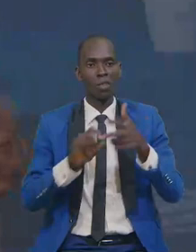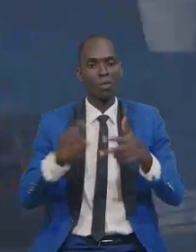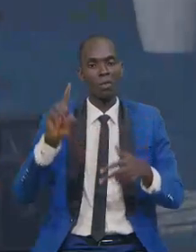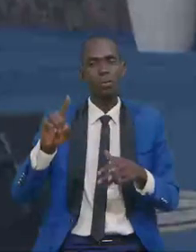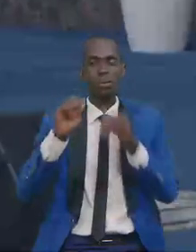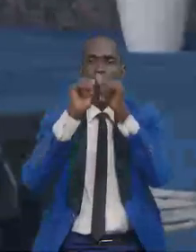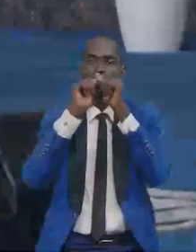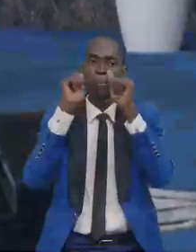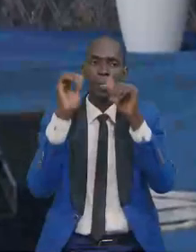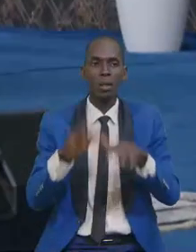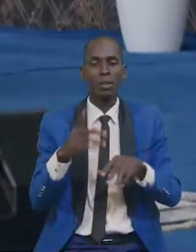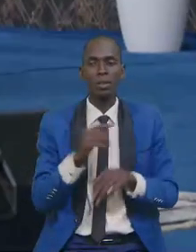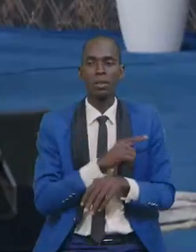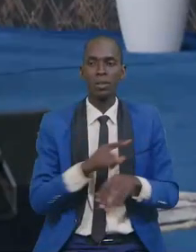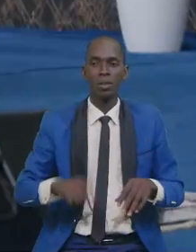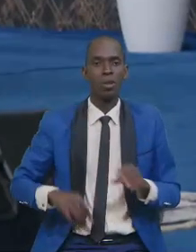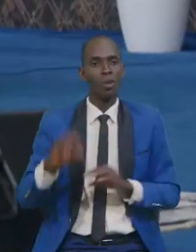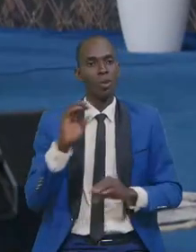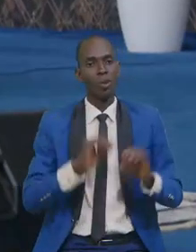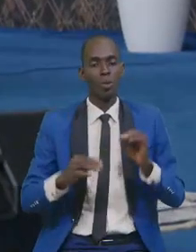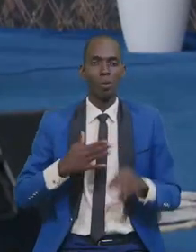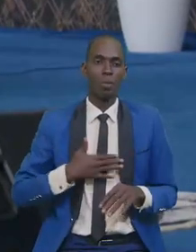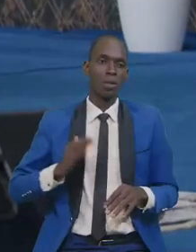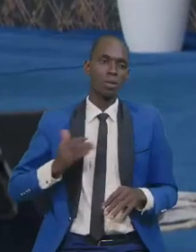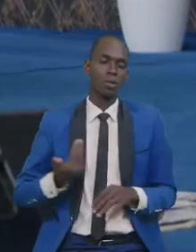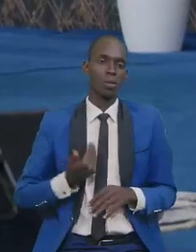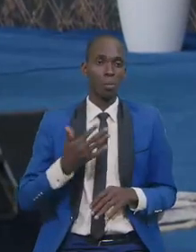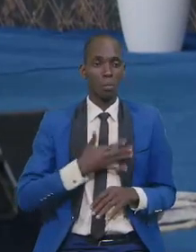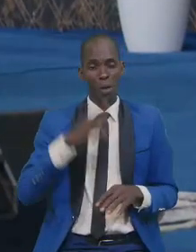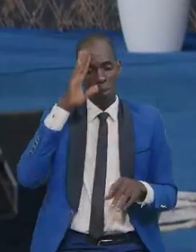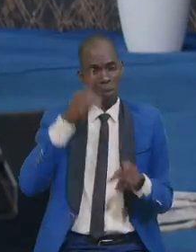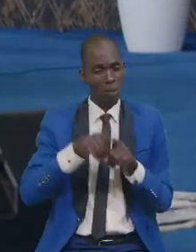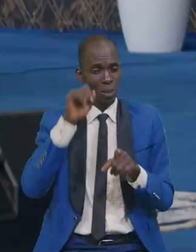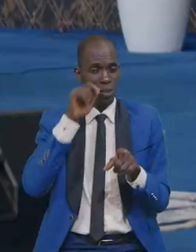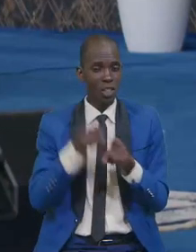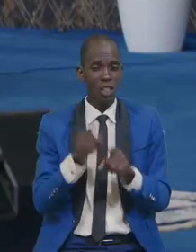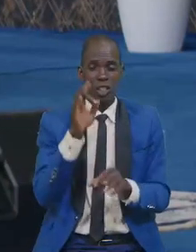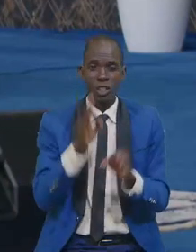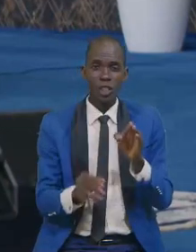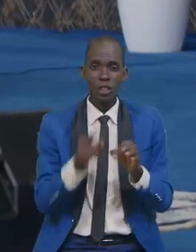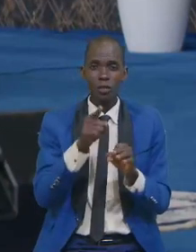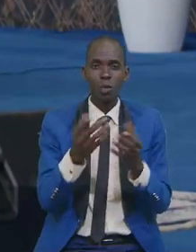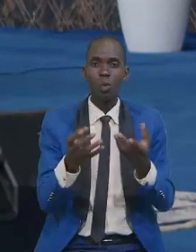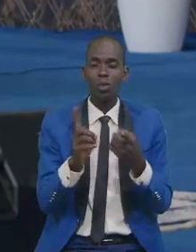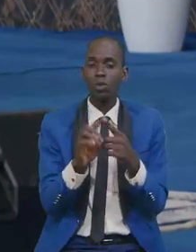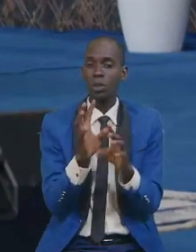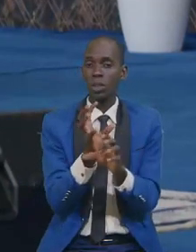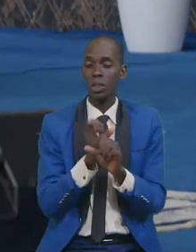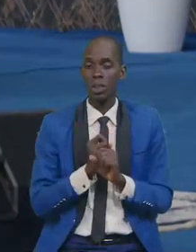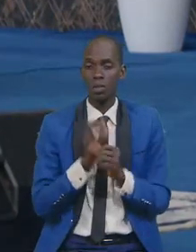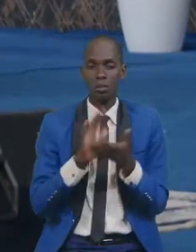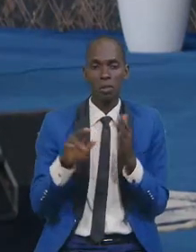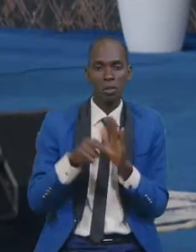verset 1, mon âme bénit l'Éternel. Frères et sœurs, si nous voulons recevoir